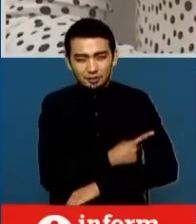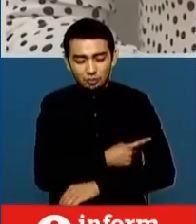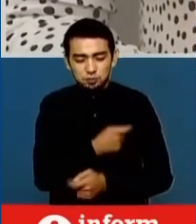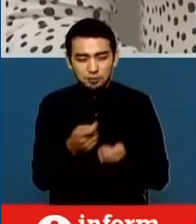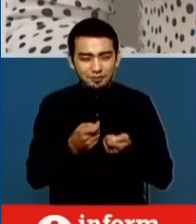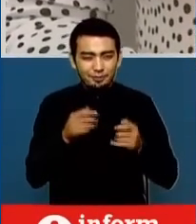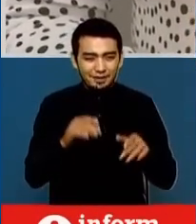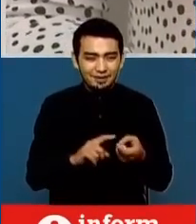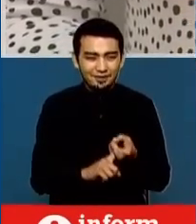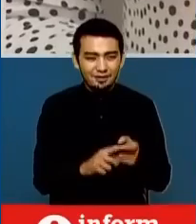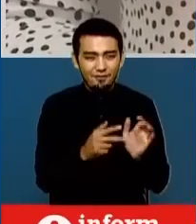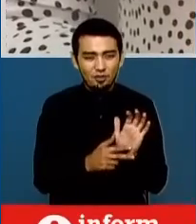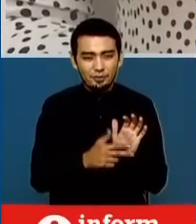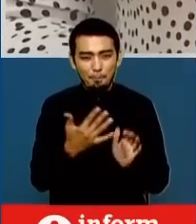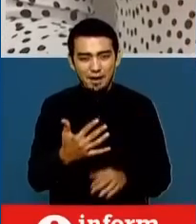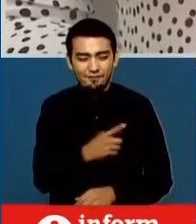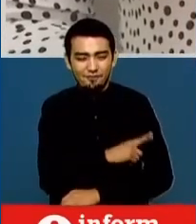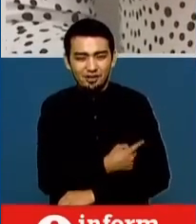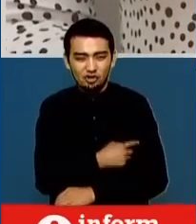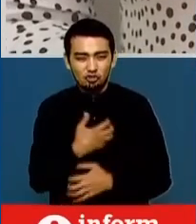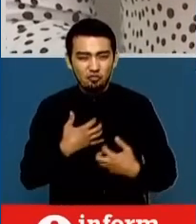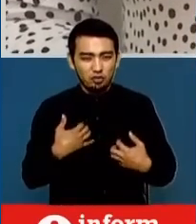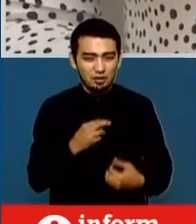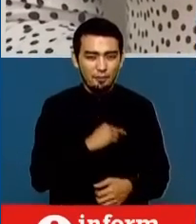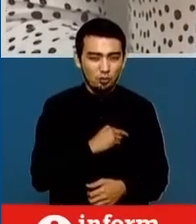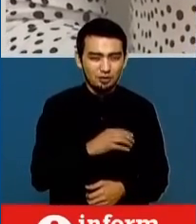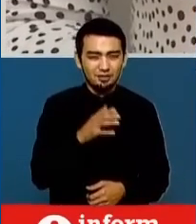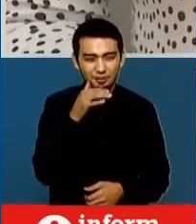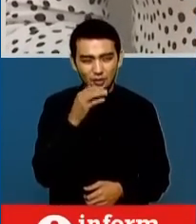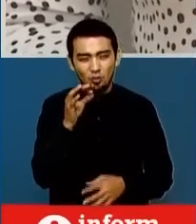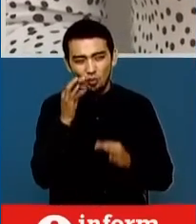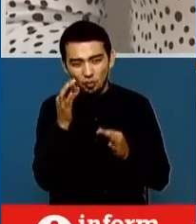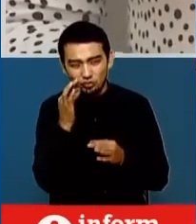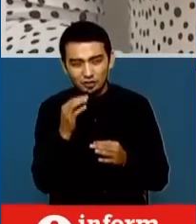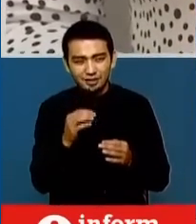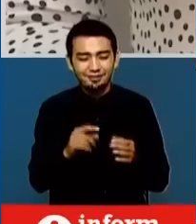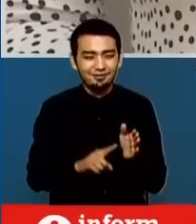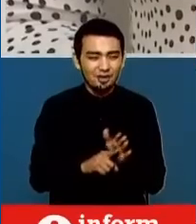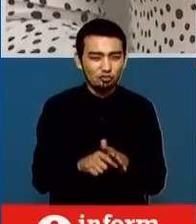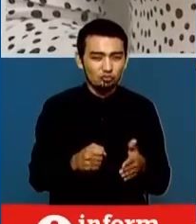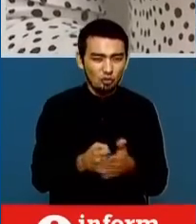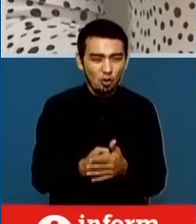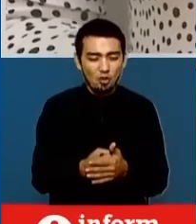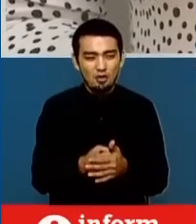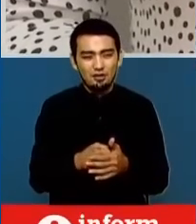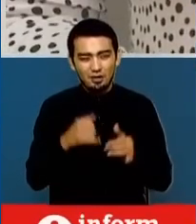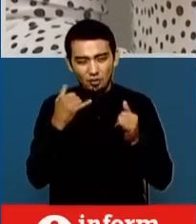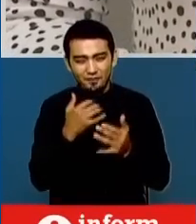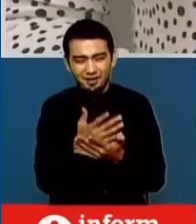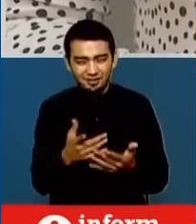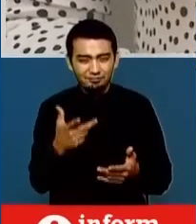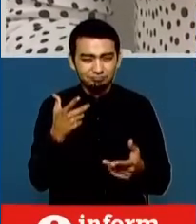басқармасына қарасты 85 мал дәрігер жұмыс істейді. Мамандар ит, мысық сияқты үй жануарларынан бастап, төрт түлікке салынатын